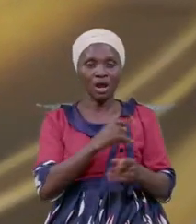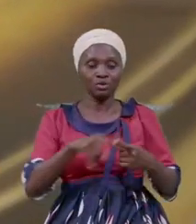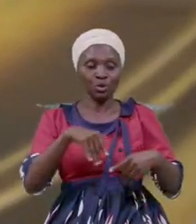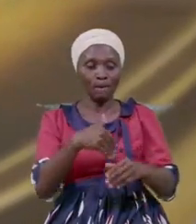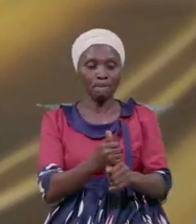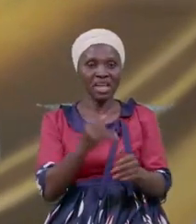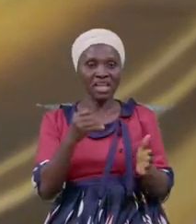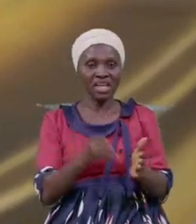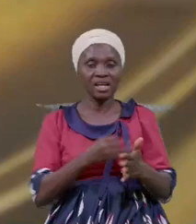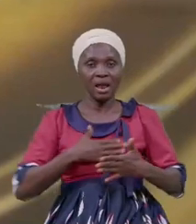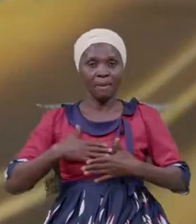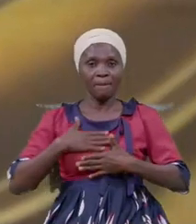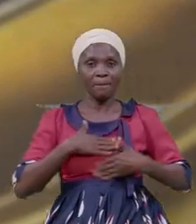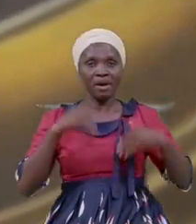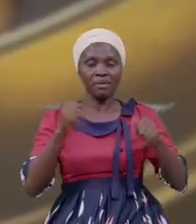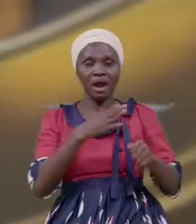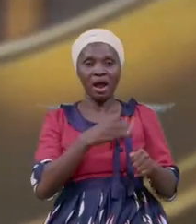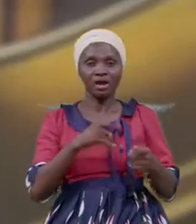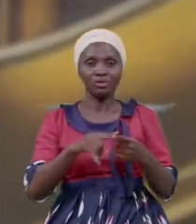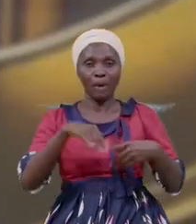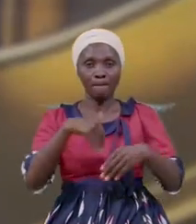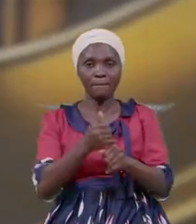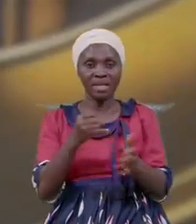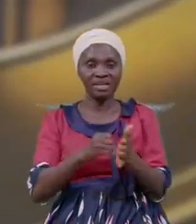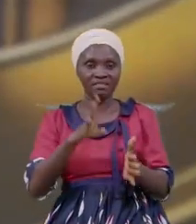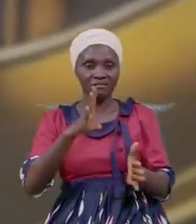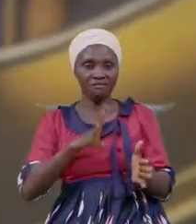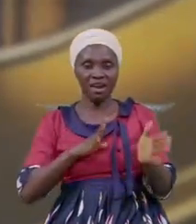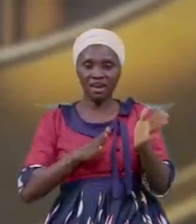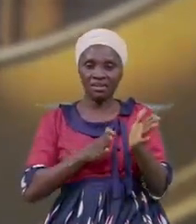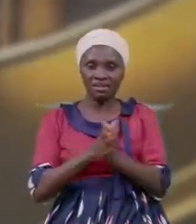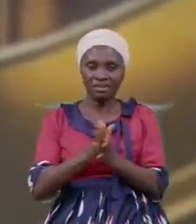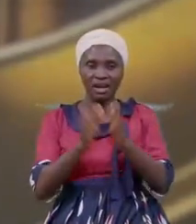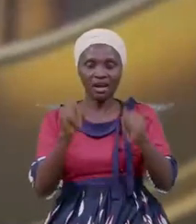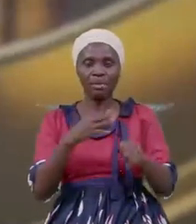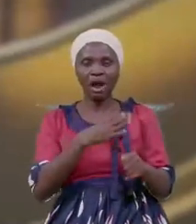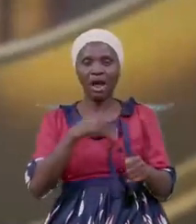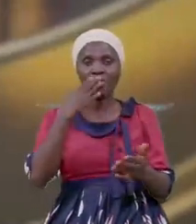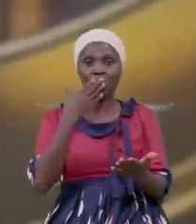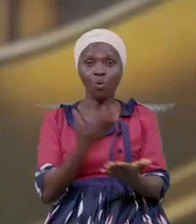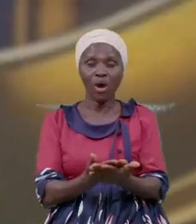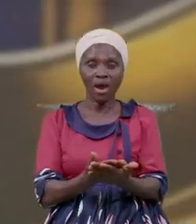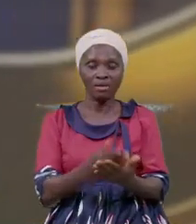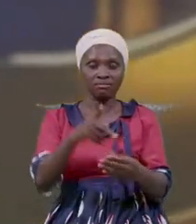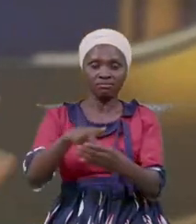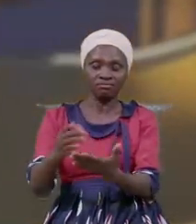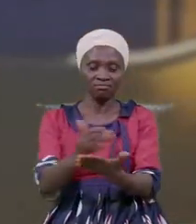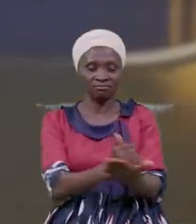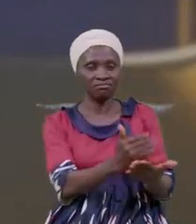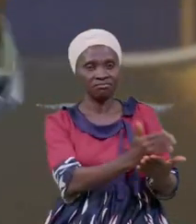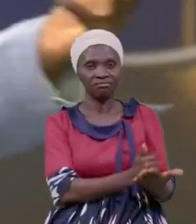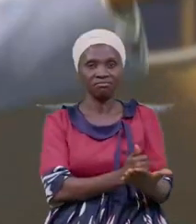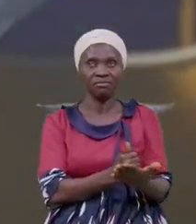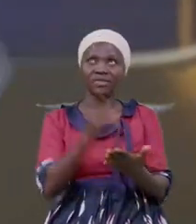précieux pour que nous rendions ce monde désirable pour que nous rendons ce monde bien cultivé et ce